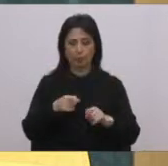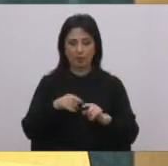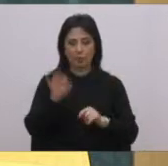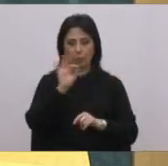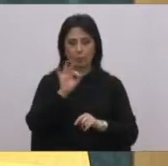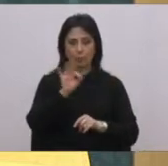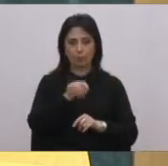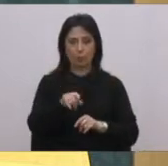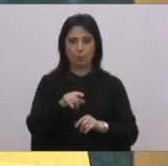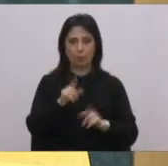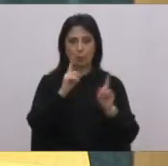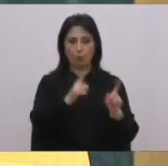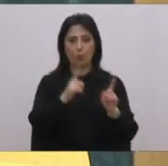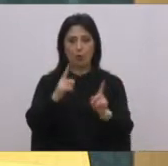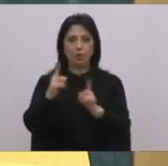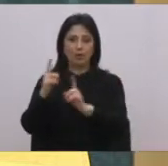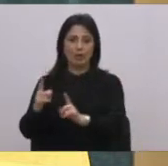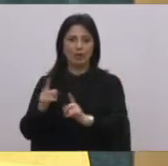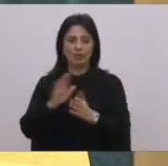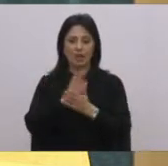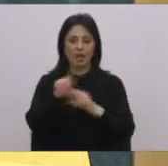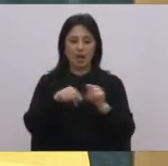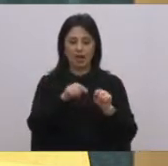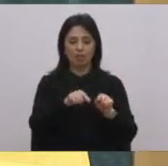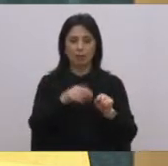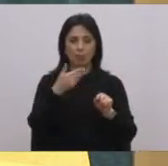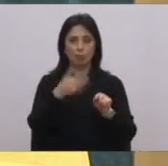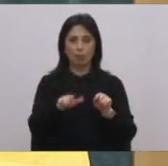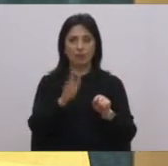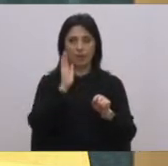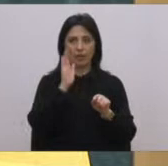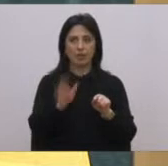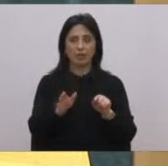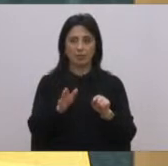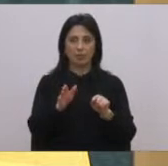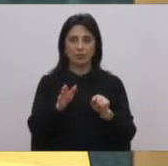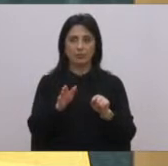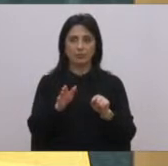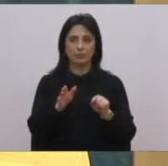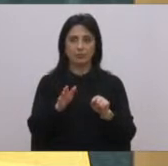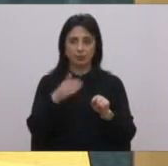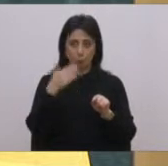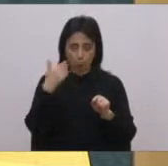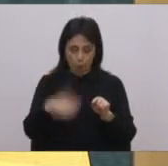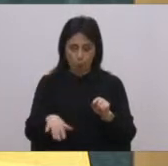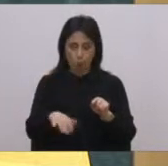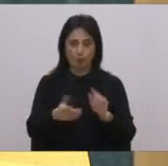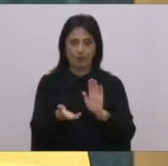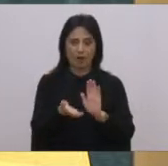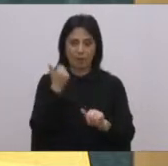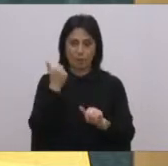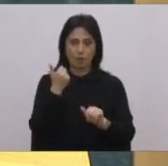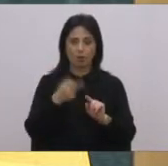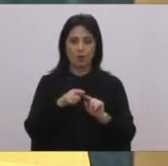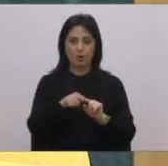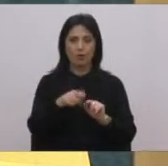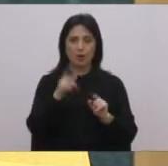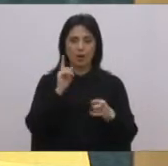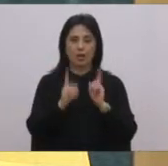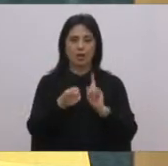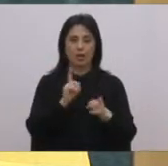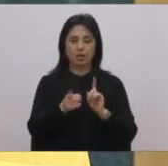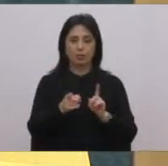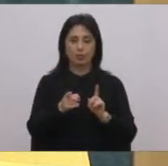აღნიშნული მონაკვეთები არსებული ხელშეკრულებიდან უკვე იქნება უკვე ამოღებულია და